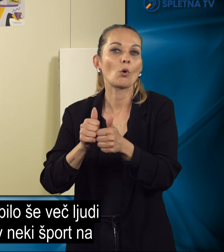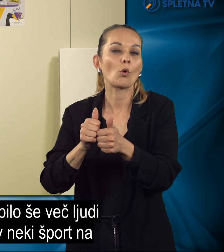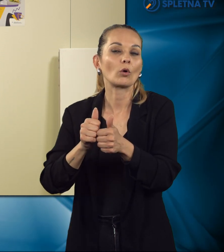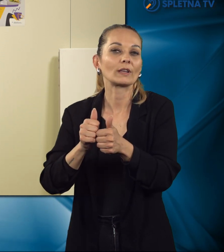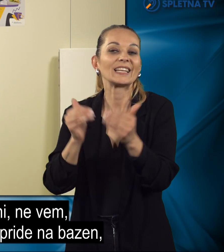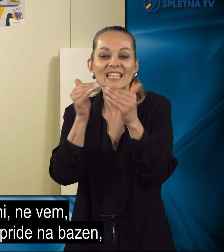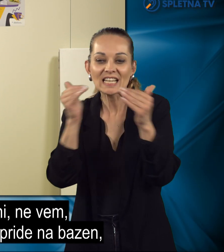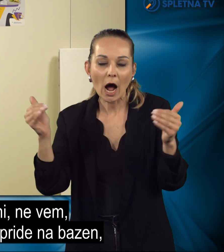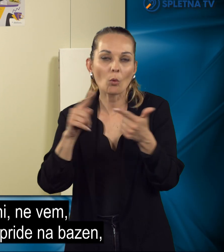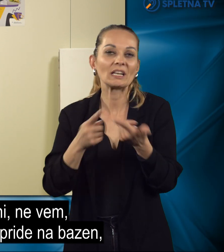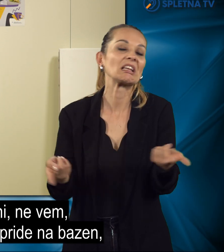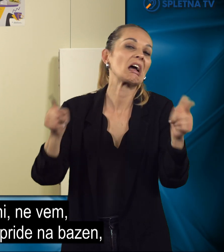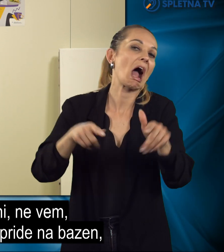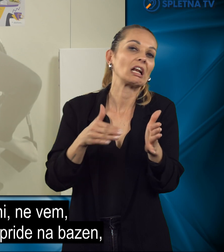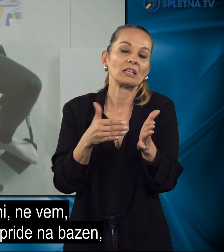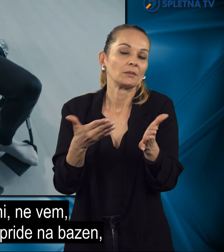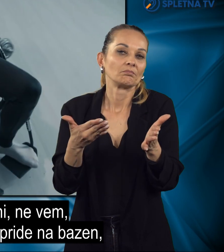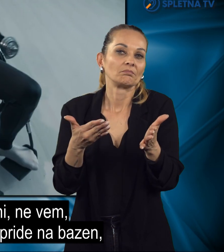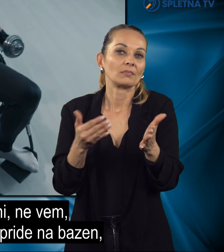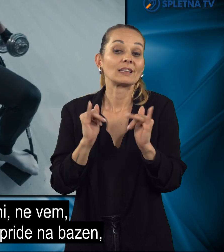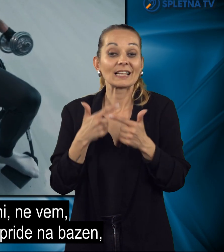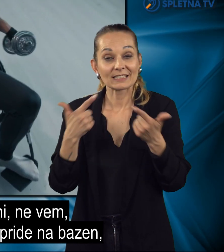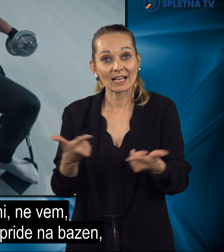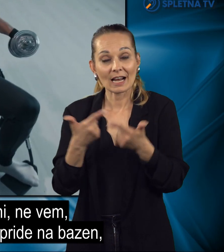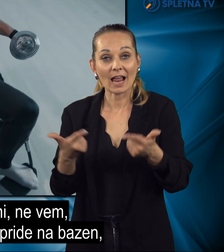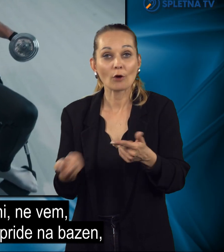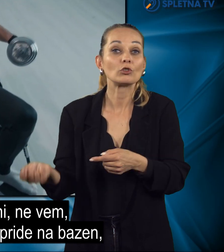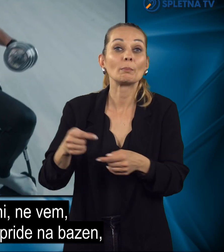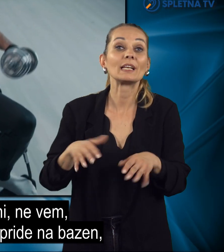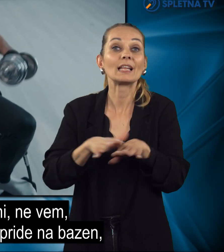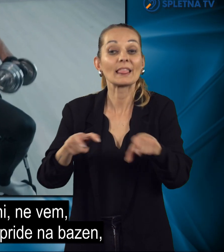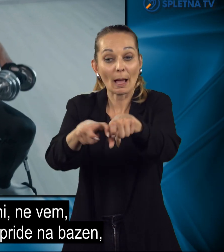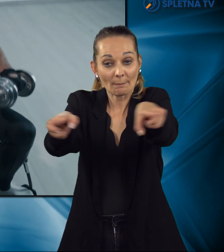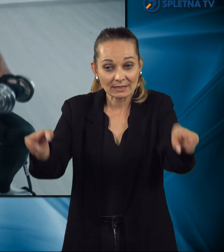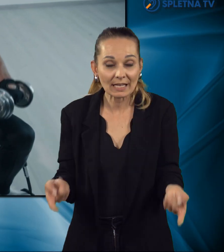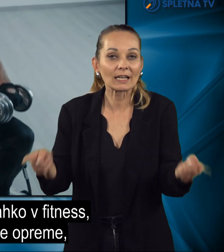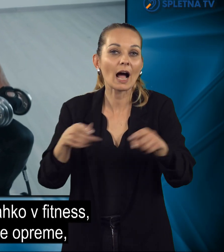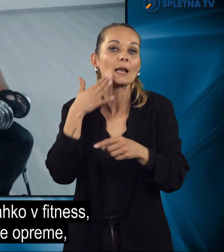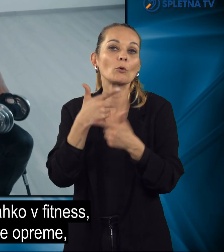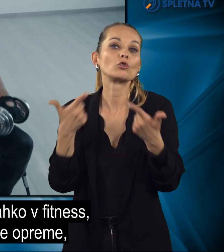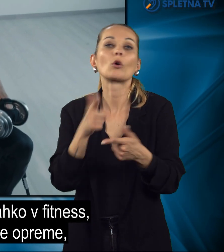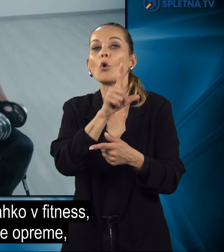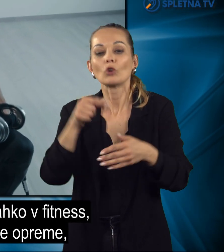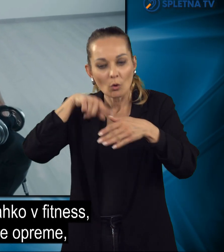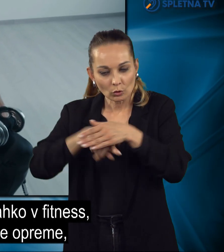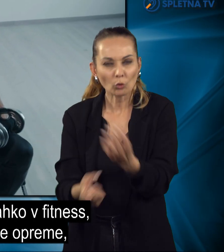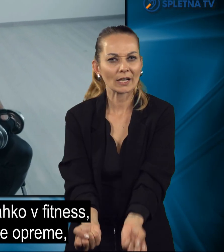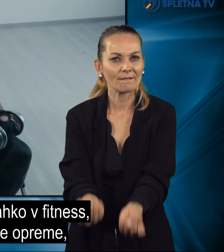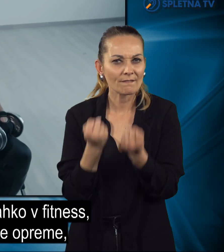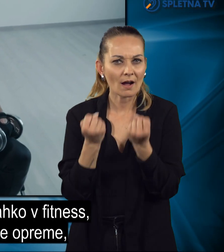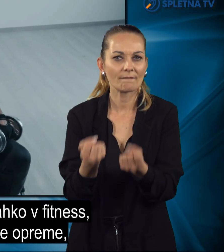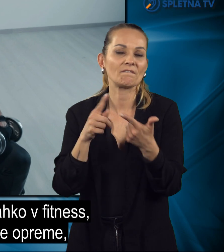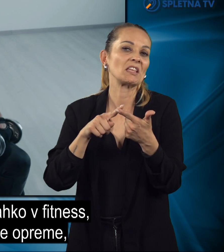nek šport na rekreativni ravni, ne vem, mogoče da se lažje pride na bazen, mogoče da greš lahko v